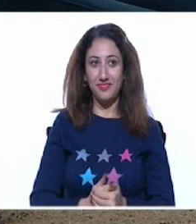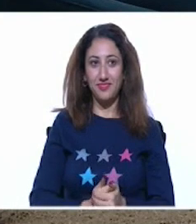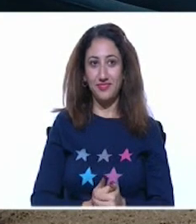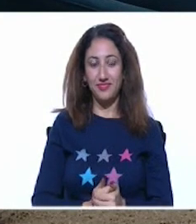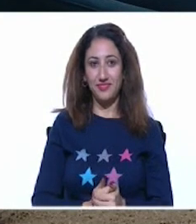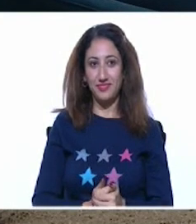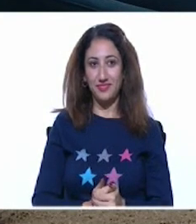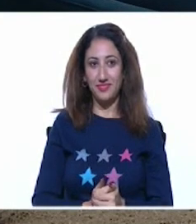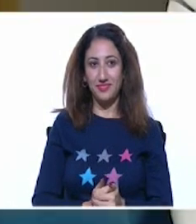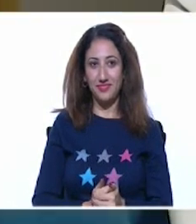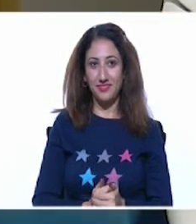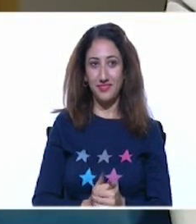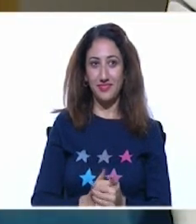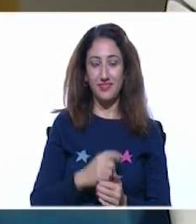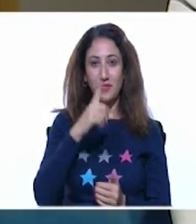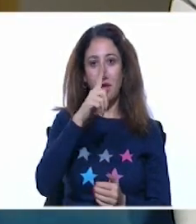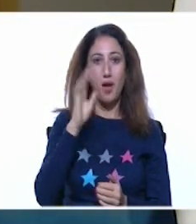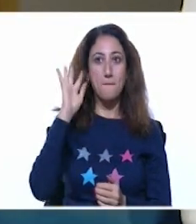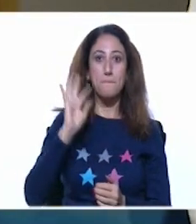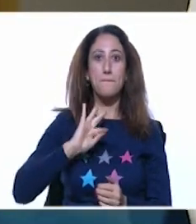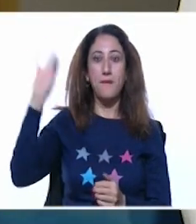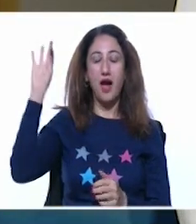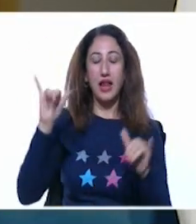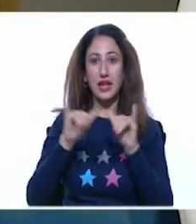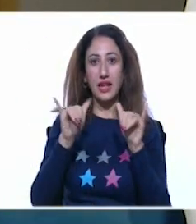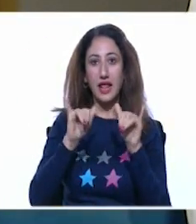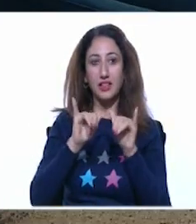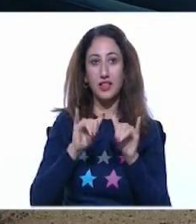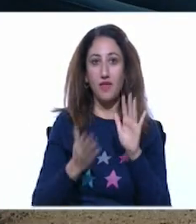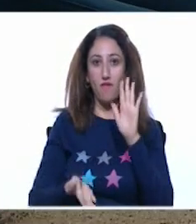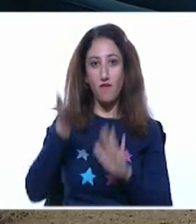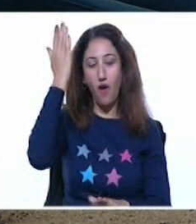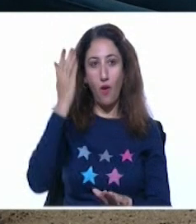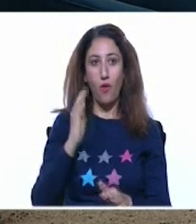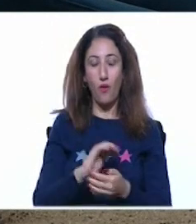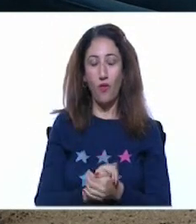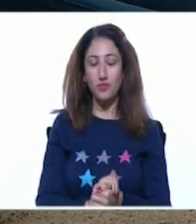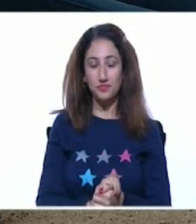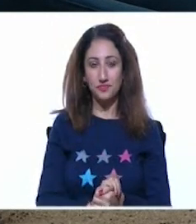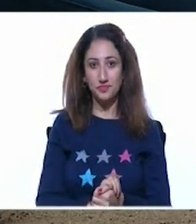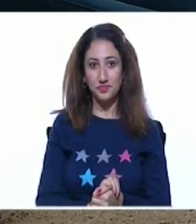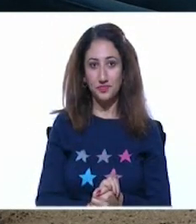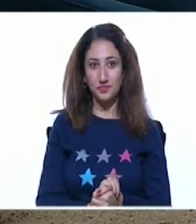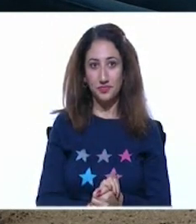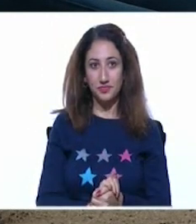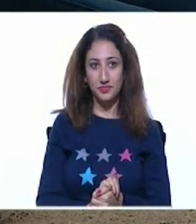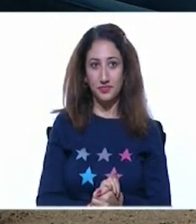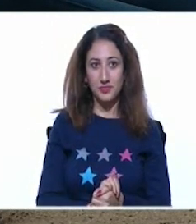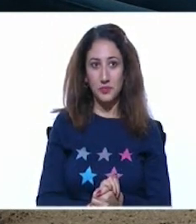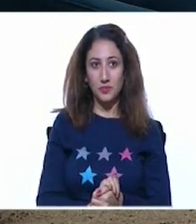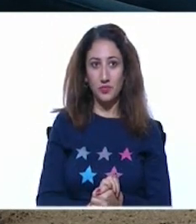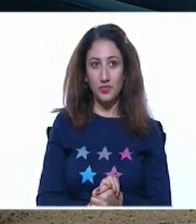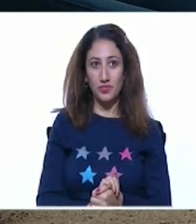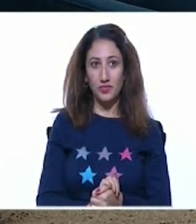كنت الترند من اول حلقه يعني، احنا اول يوم انا كان احمد ترند على تويتر. الحقيقه الشخصيه اثرت مع الناس.